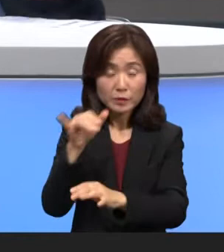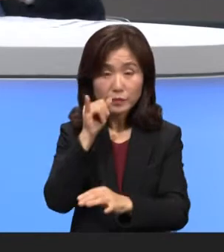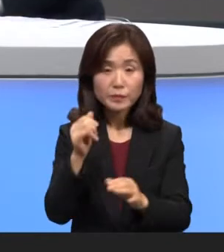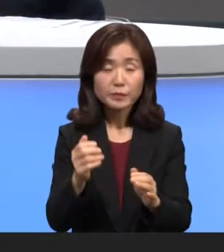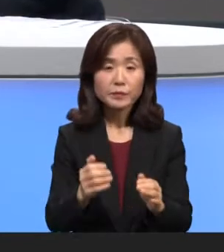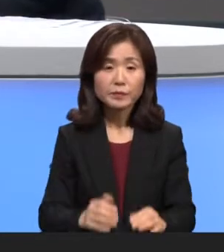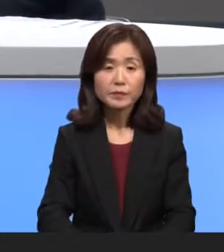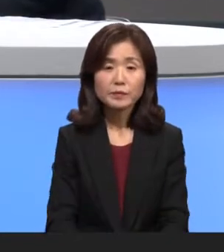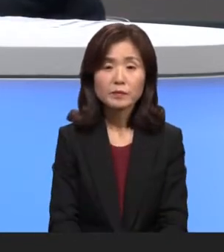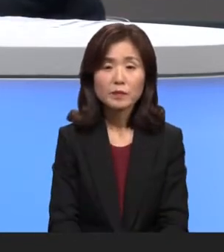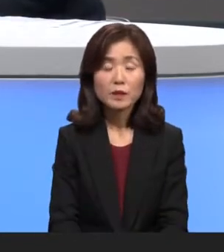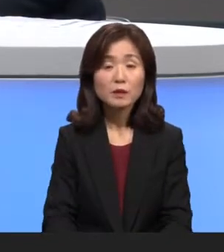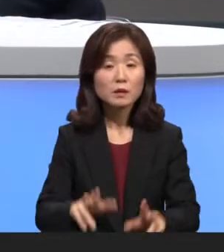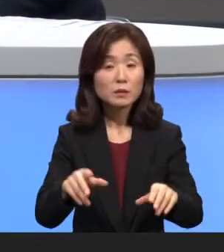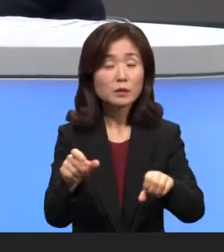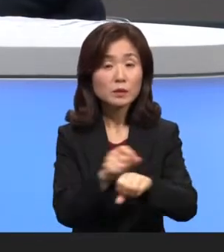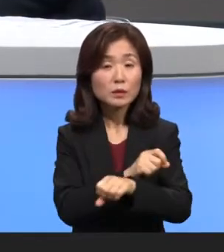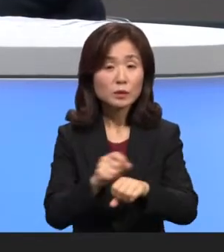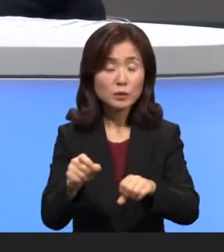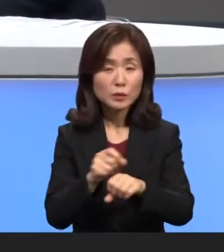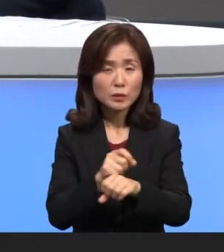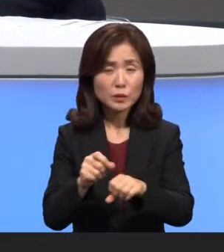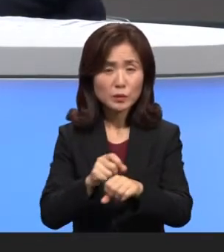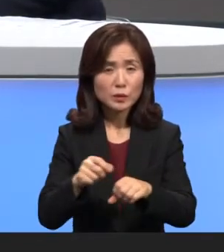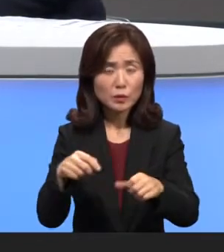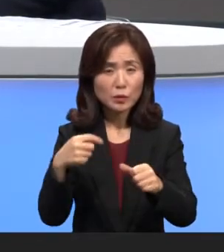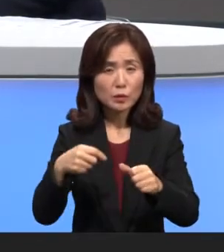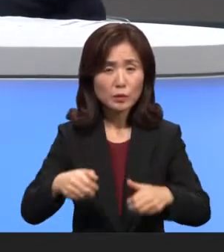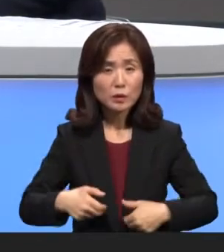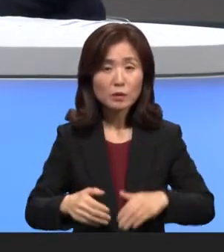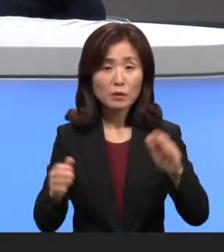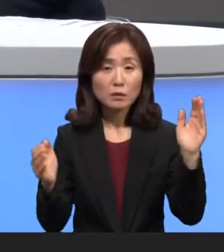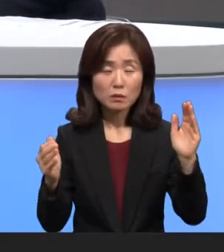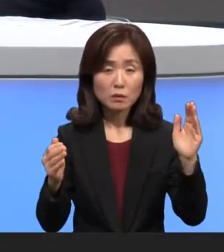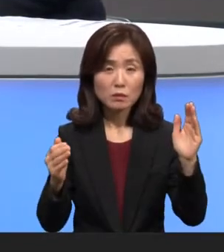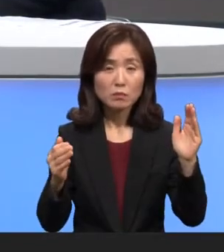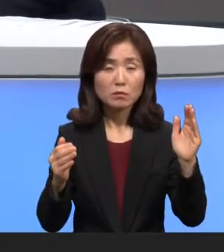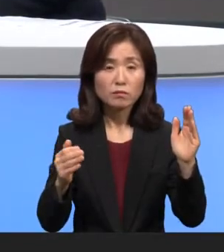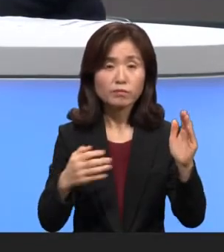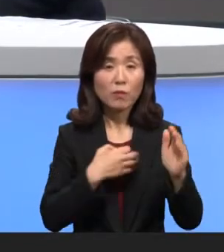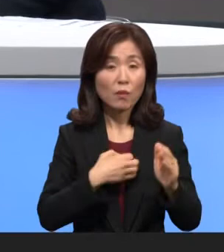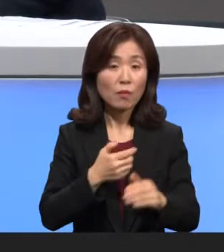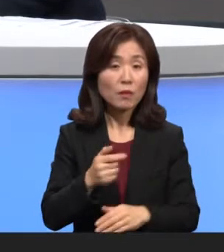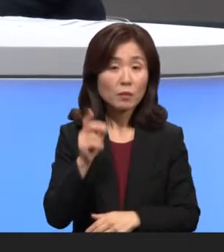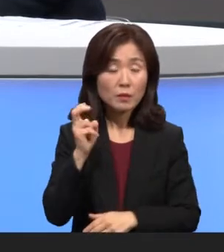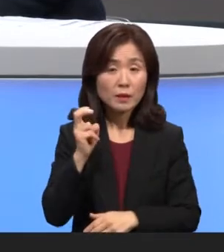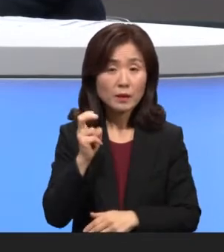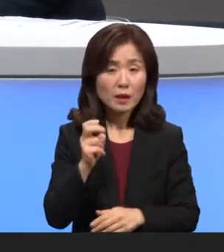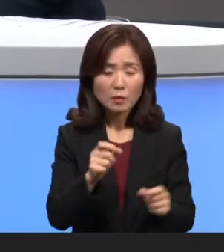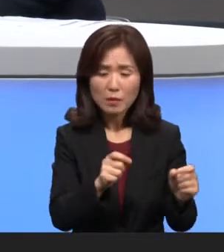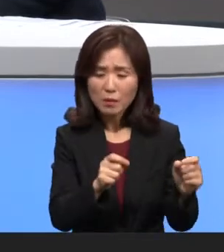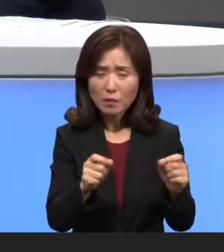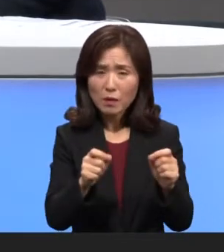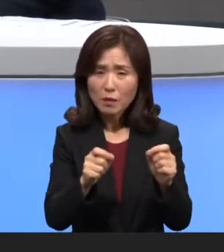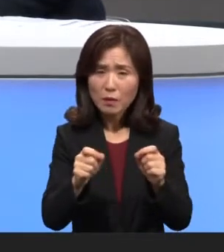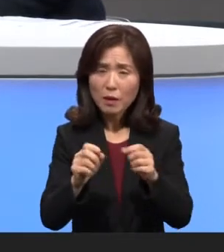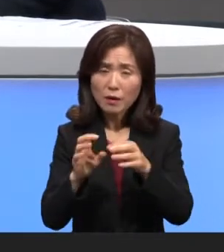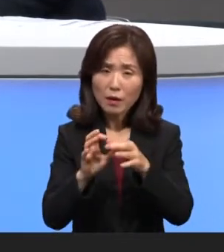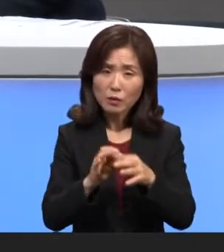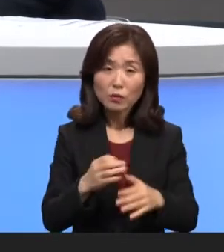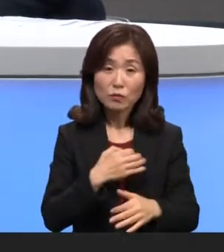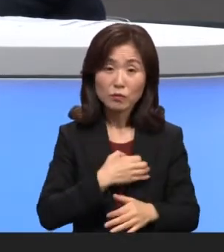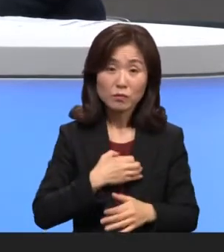그렇지 않아도 특수교육 대상 학생들의 학습 문제는 좀 걱정스러운 부분들이 있을 텐데 지연이 계속 되는건 아닐지 우려하는 시선도